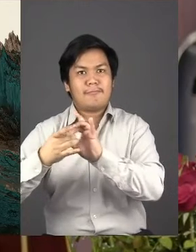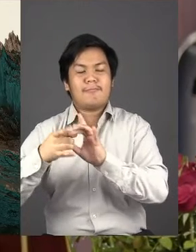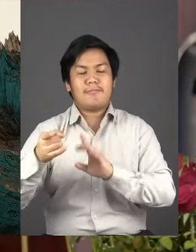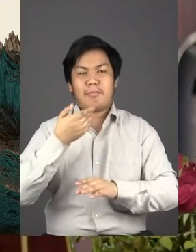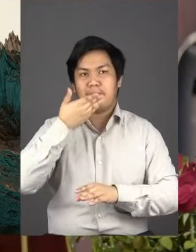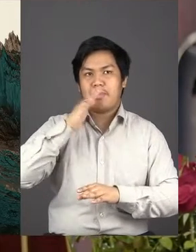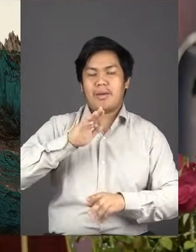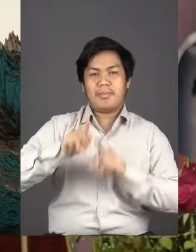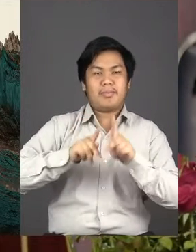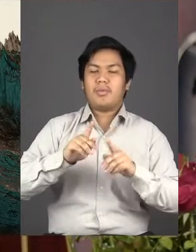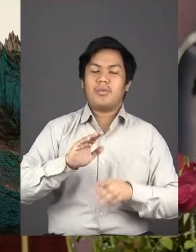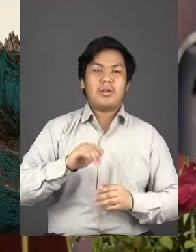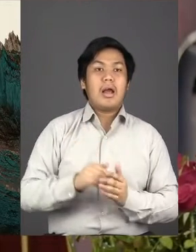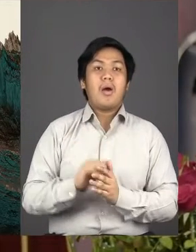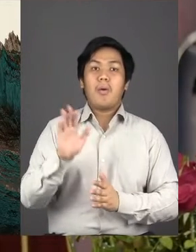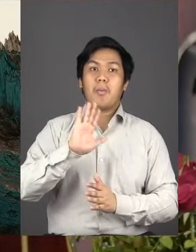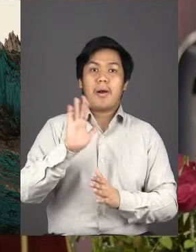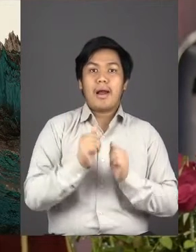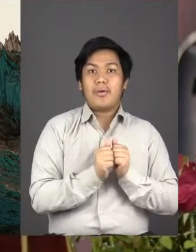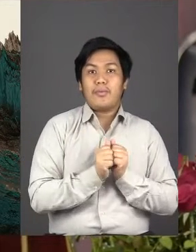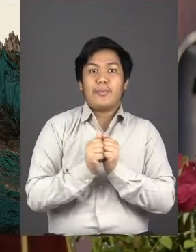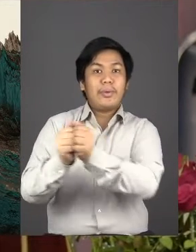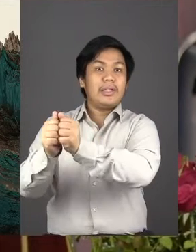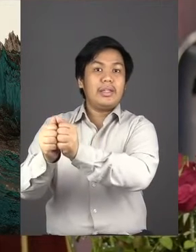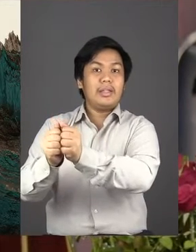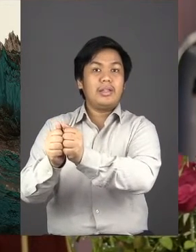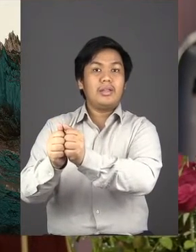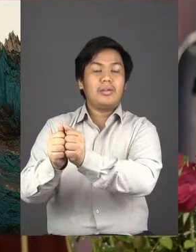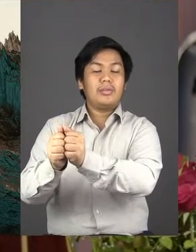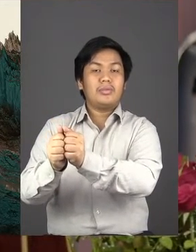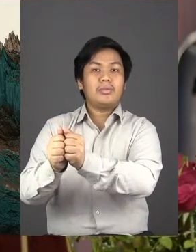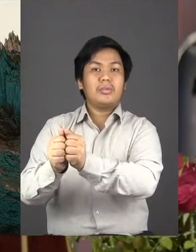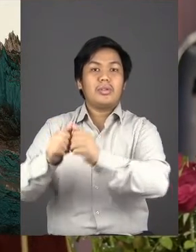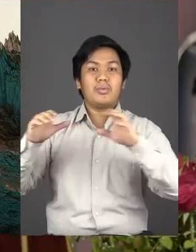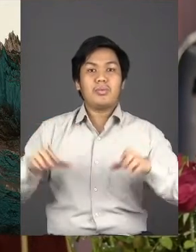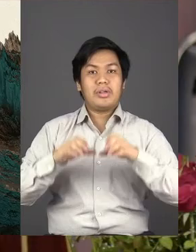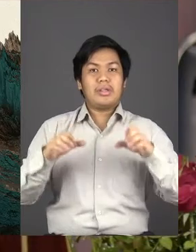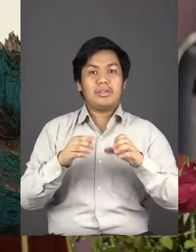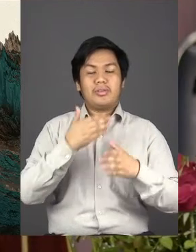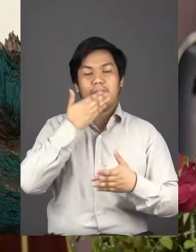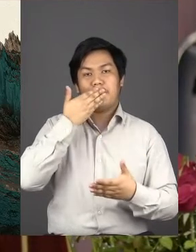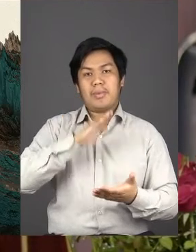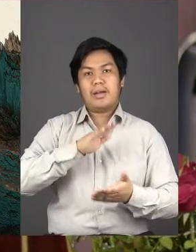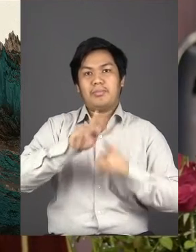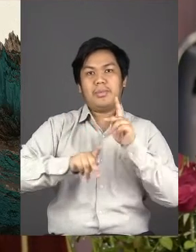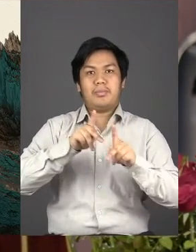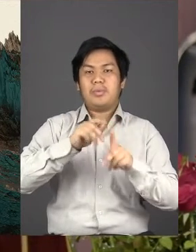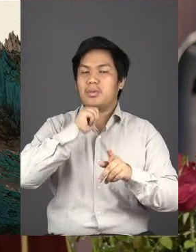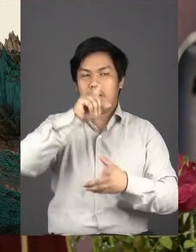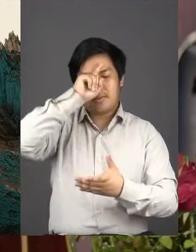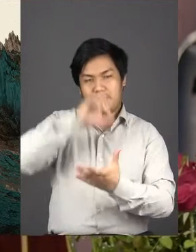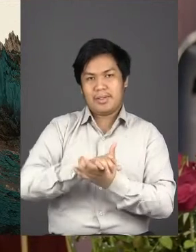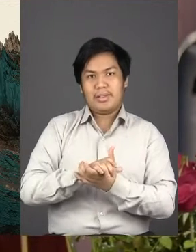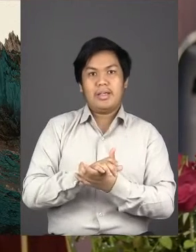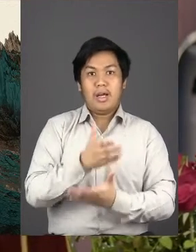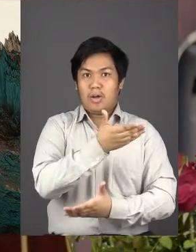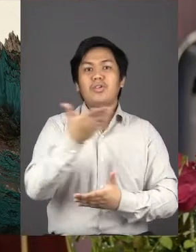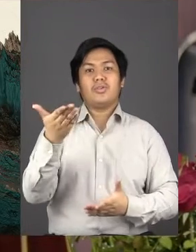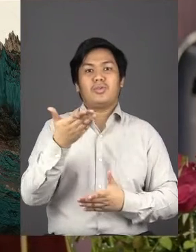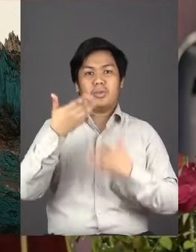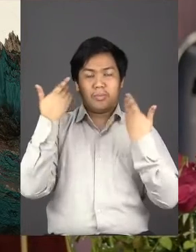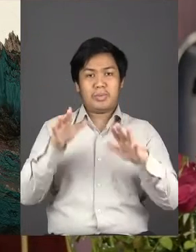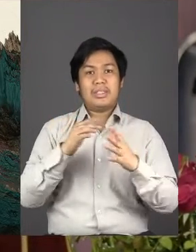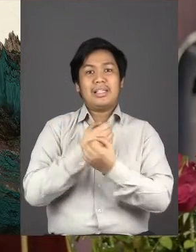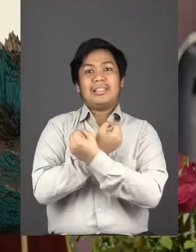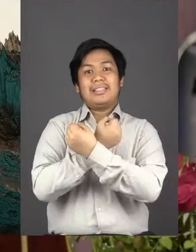part in the unfruitful works of darkness. Kung pinalaya ka na nga naman ng